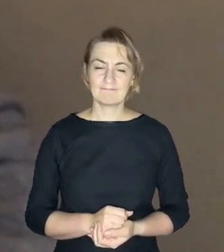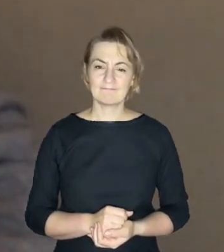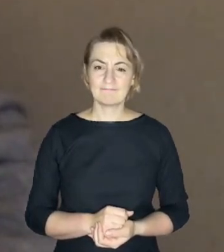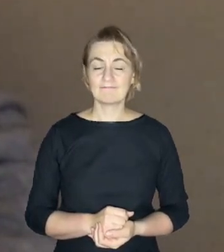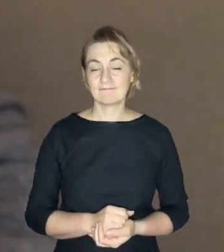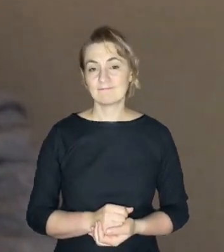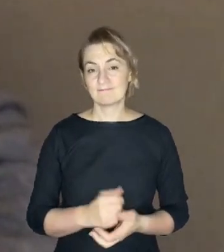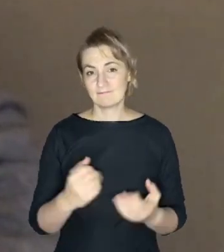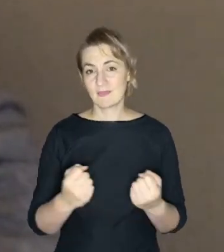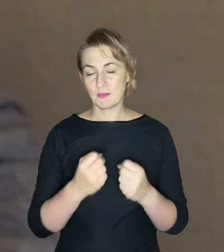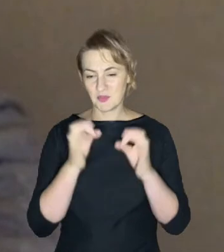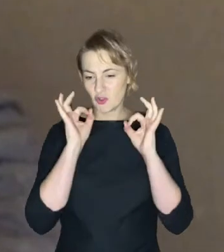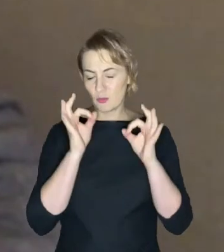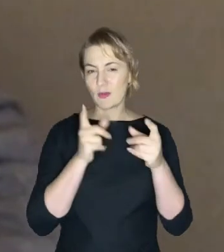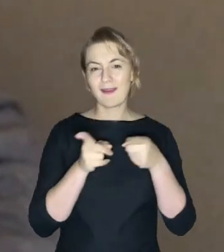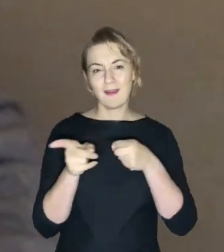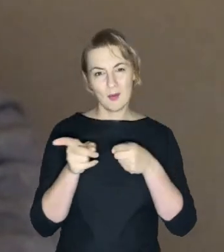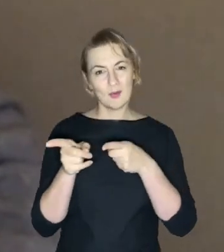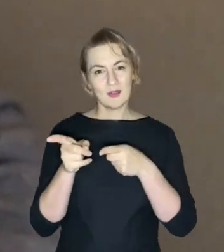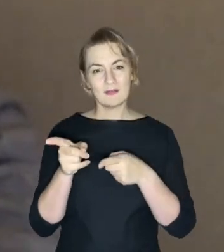dobrze ukierunkowany.